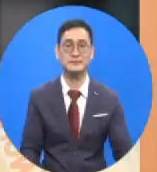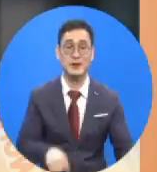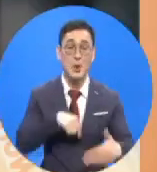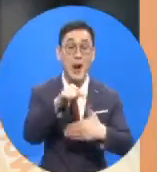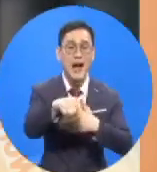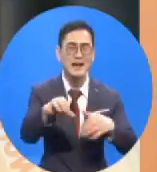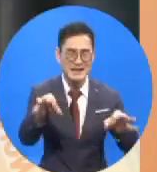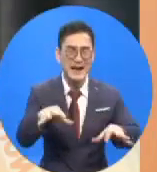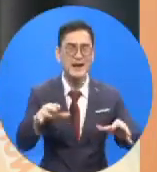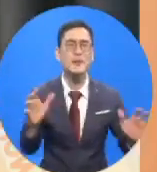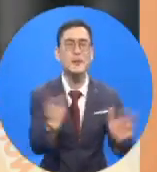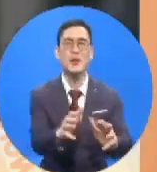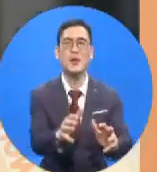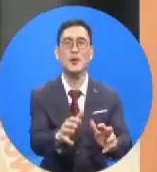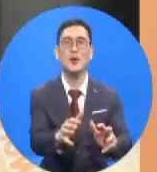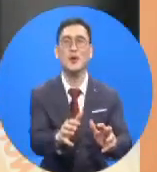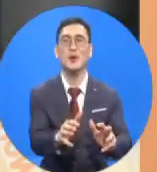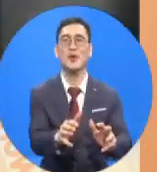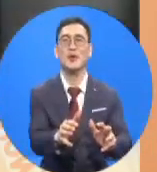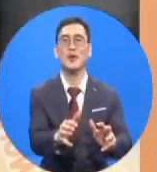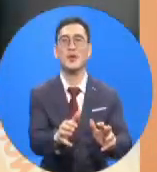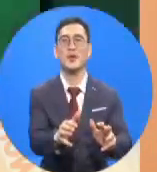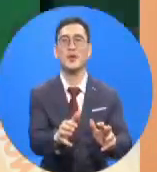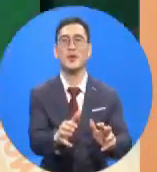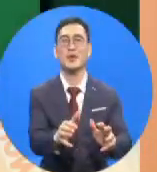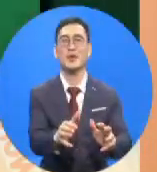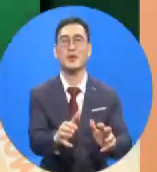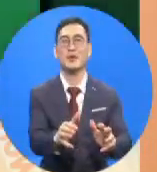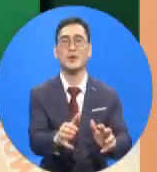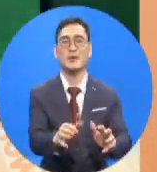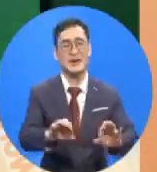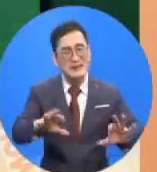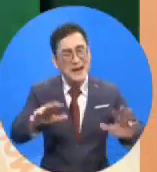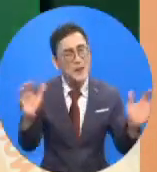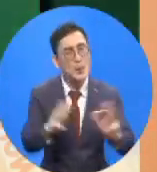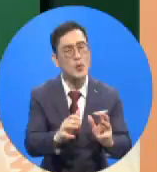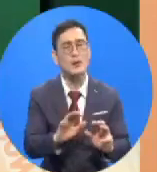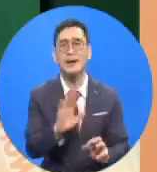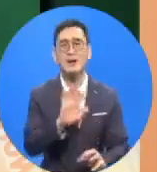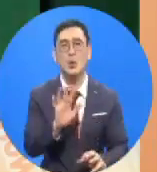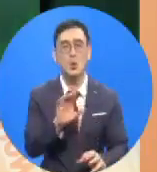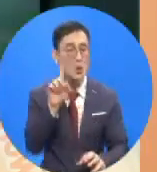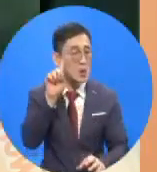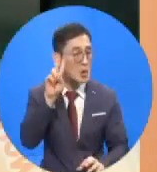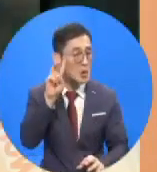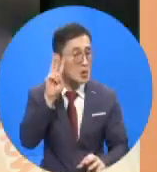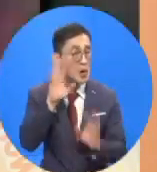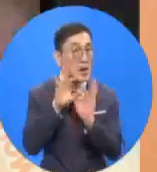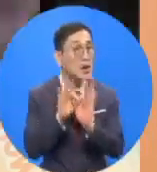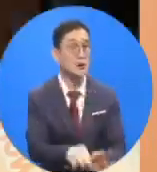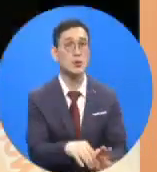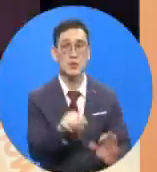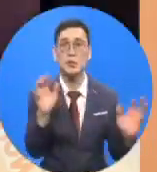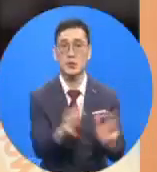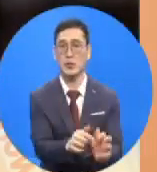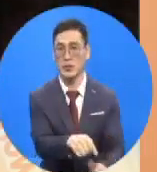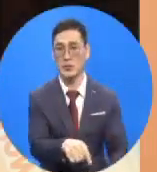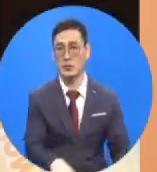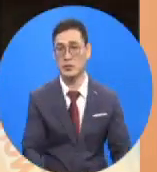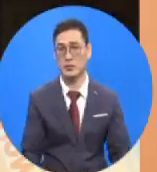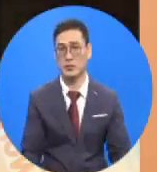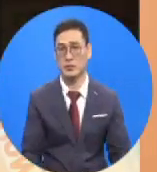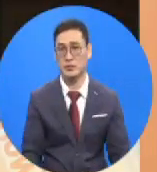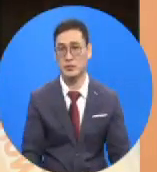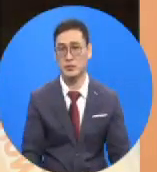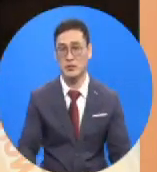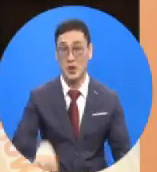가운데에 잠깐 뭐 서모 조금 쭉 뺀 들고 헤어질 수도 아니고 사흘을 했다는 거 잖아요 그럼 이거는 지금 코넬 그 상황을 전혀 염두에